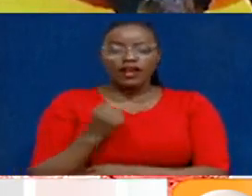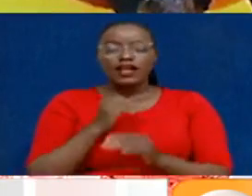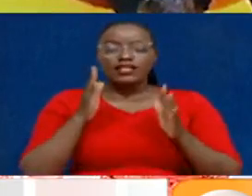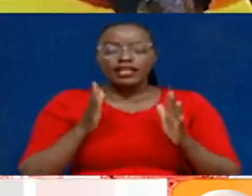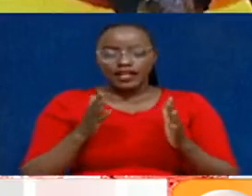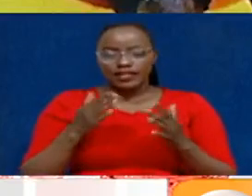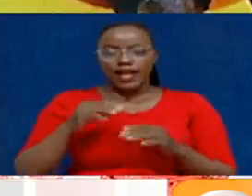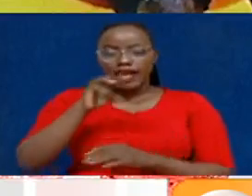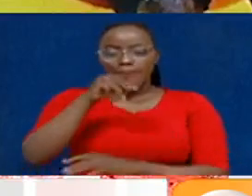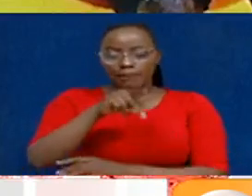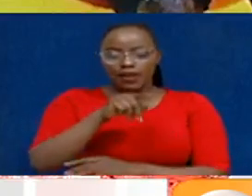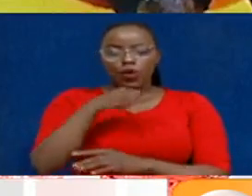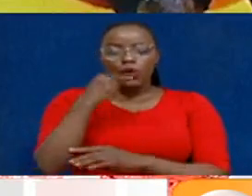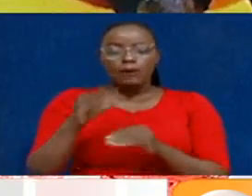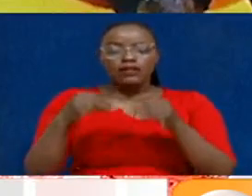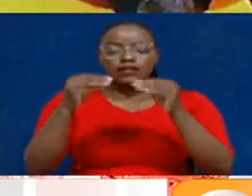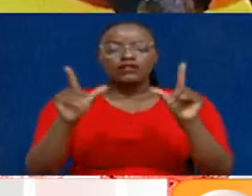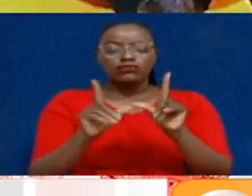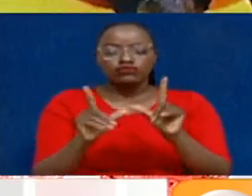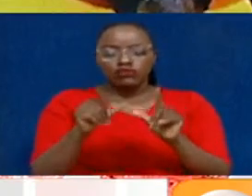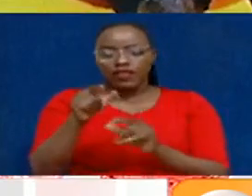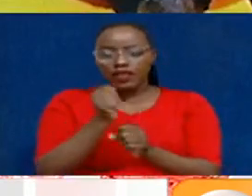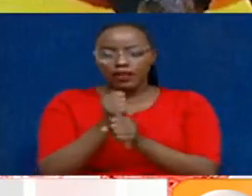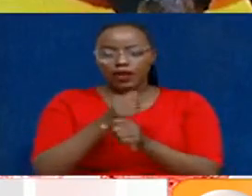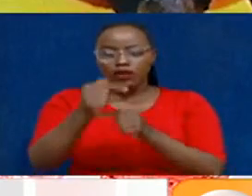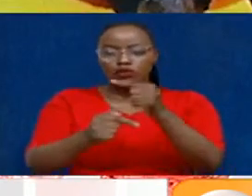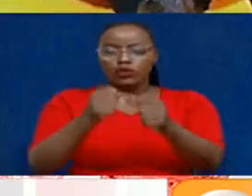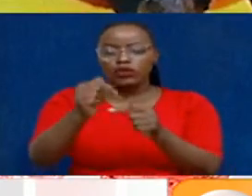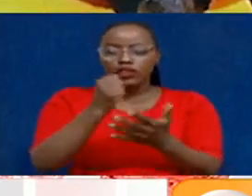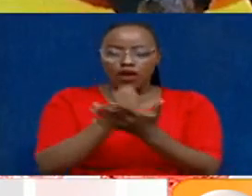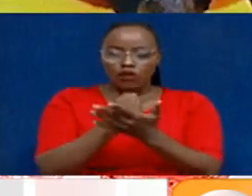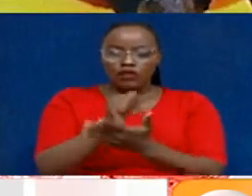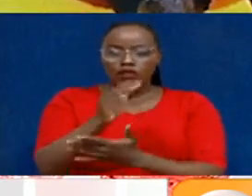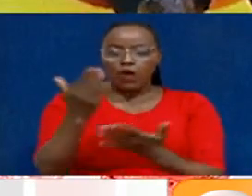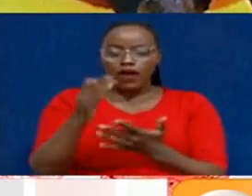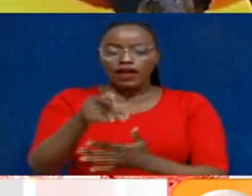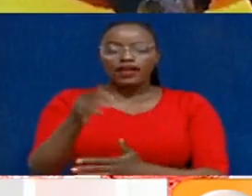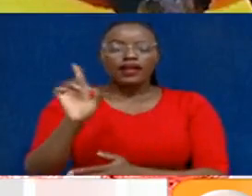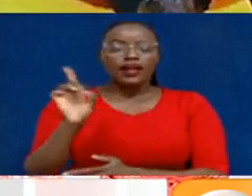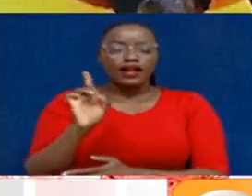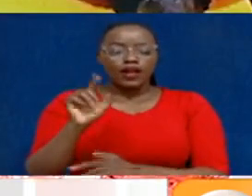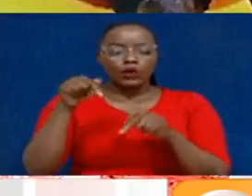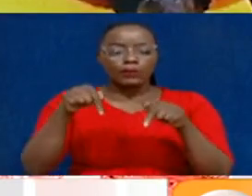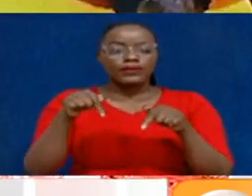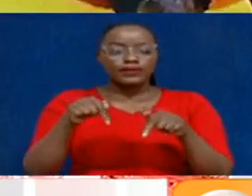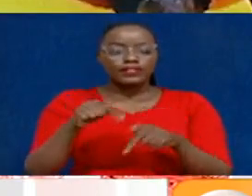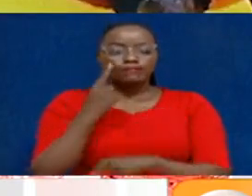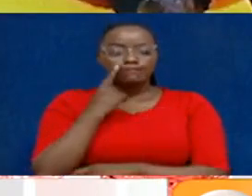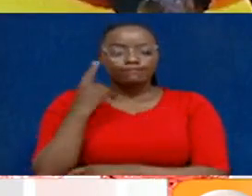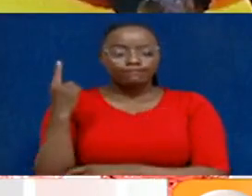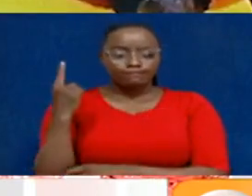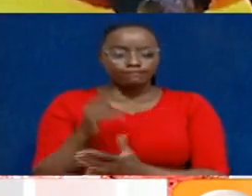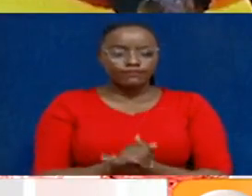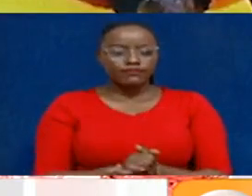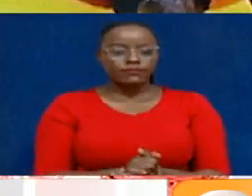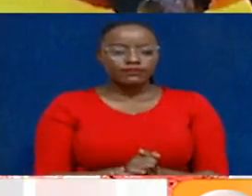ubunge ni miongoni mwa wale waliopewa vyeti katika zoezi hilo lililoendelea katika afisi za chama hicho hapa Nairobi hii leo, kama anavyotuarifu